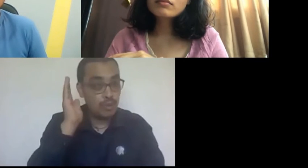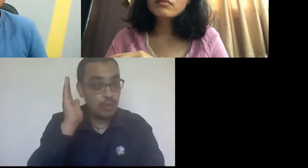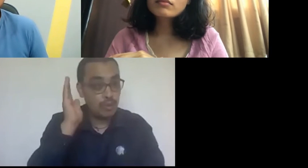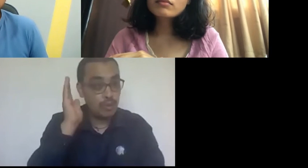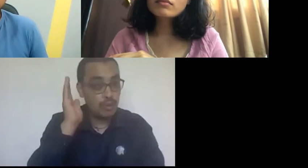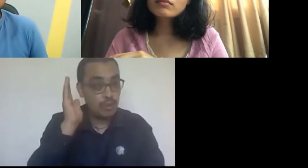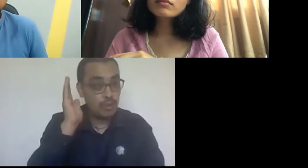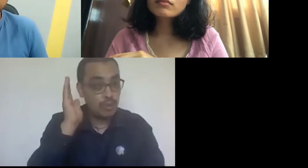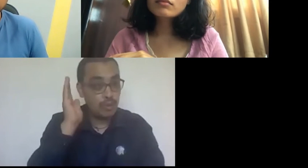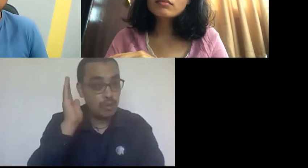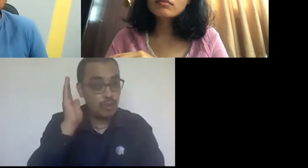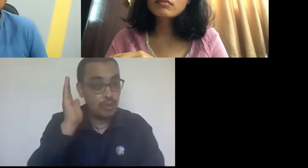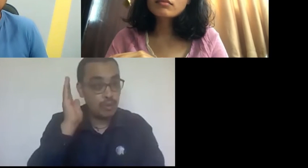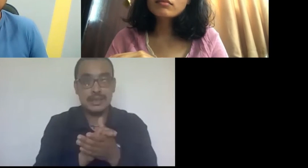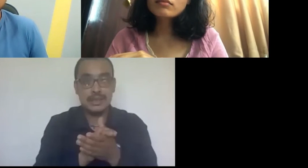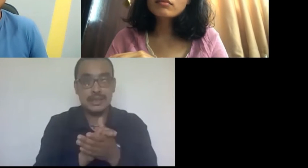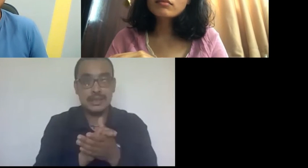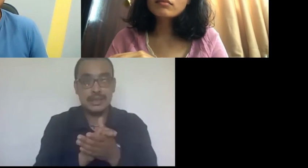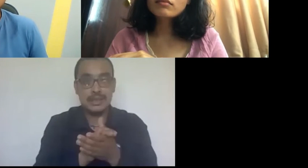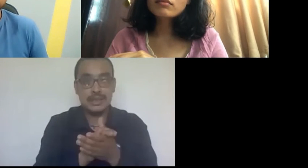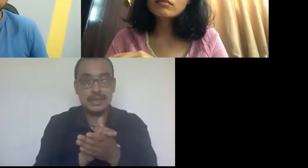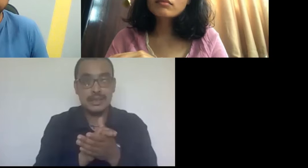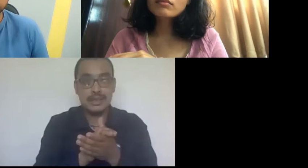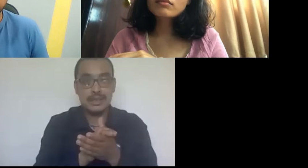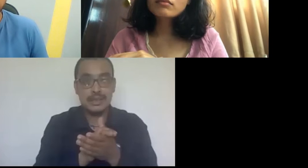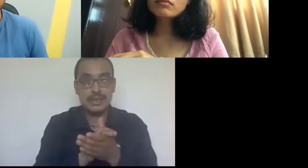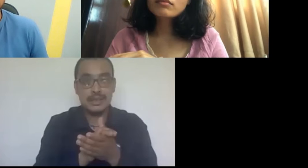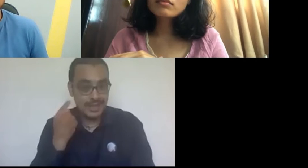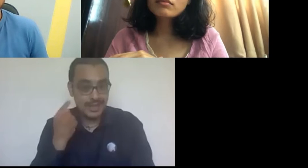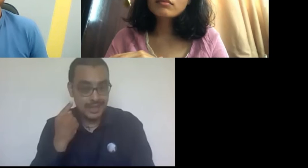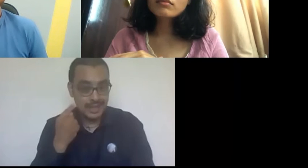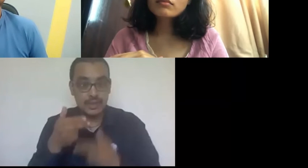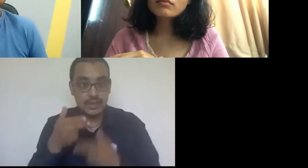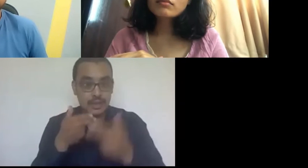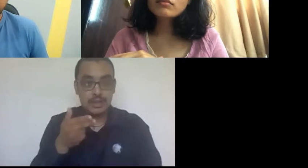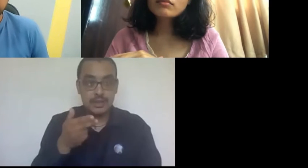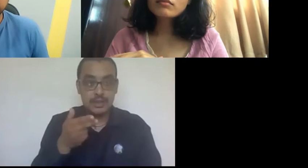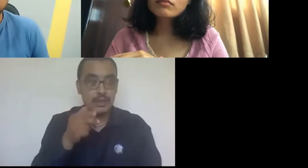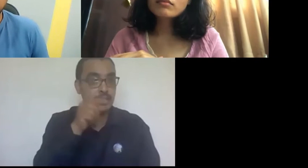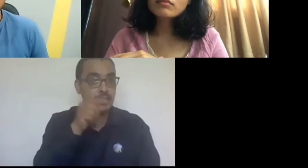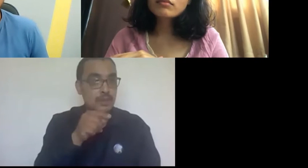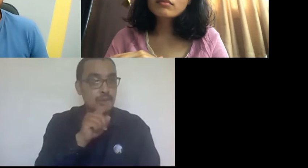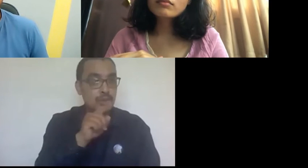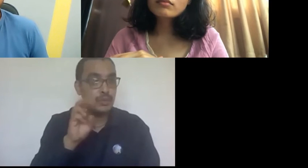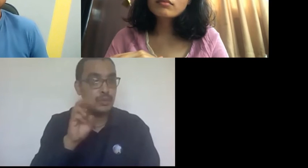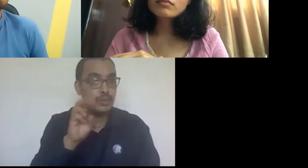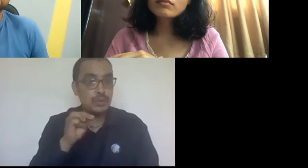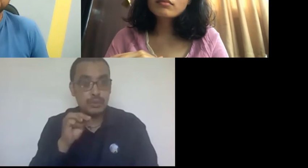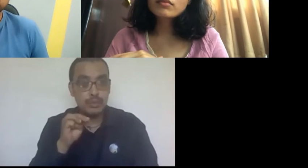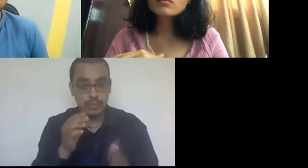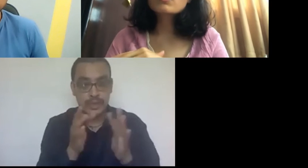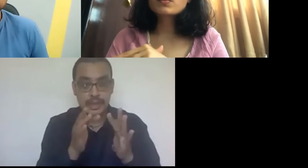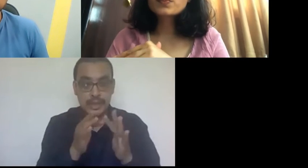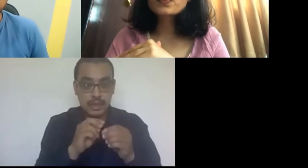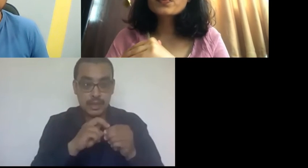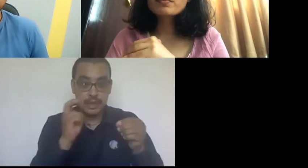भइरहेको थियो, मैले जुम भिडियो अफ गर्न बिर्सेँ, अफ मतलब जुम डिस्कनेक्ट भइसक्यो भन्नु थालेर चाहिँ लुगा चेन्ज गर्न लागेको थिएँ पनि भन्नुभएको थियो. सो यसको प्रोज